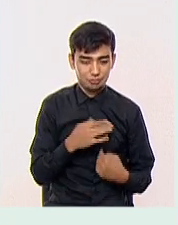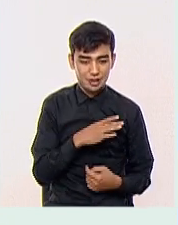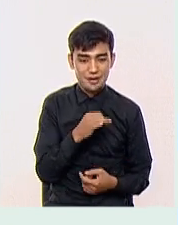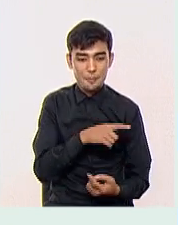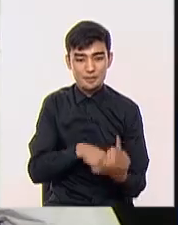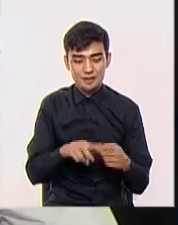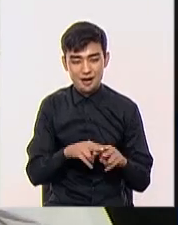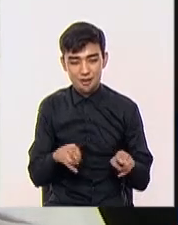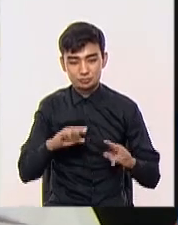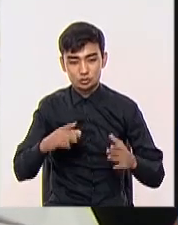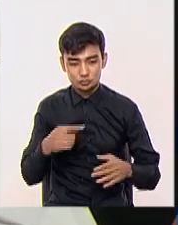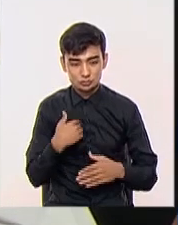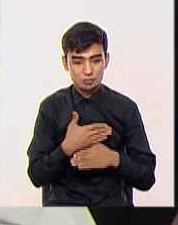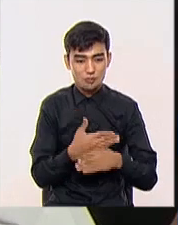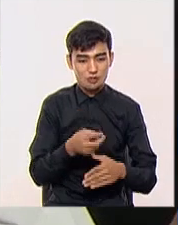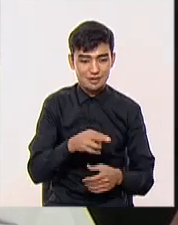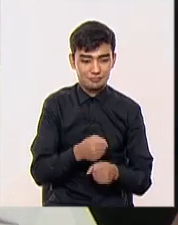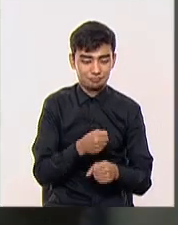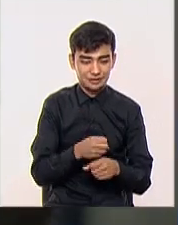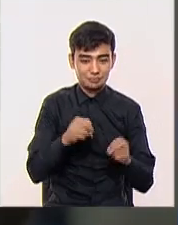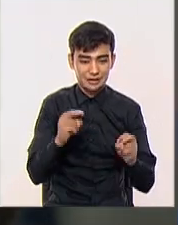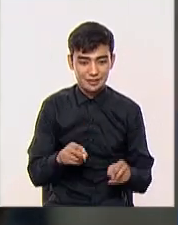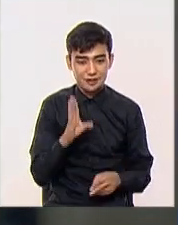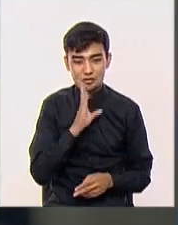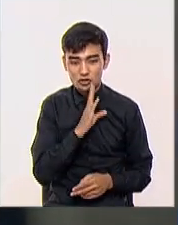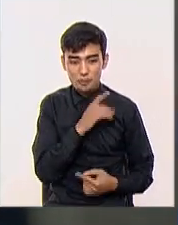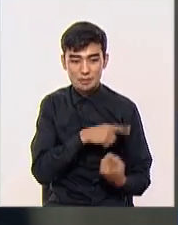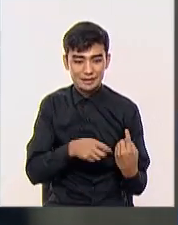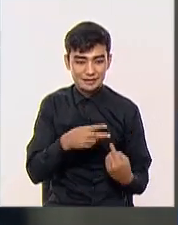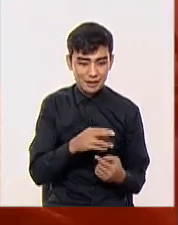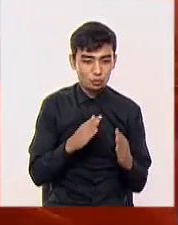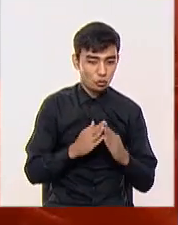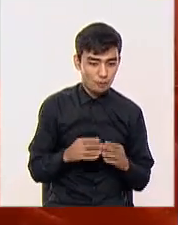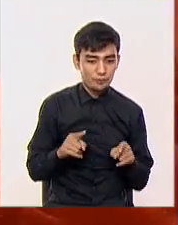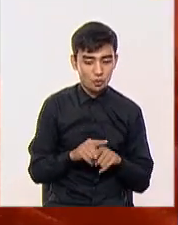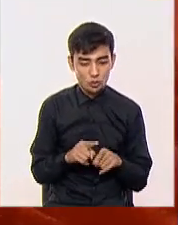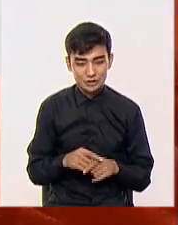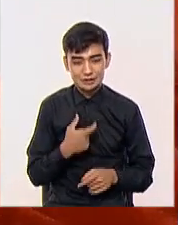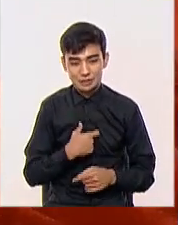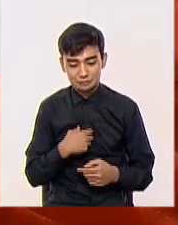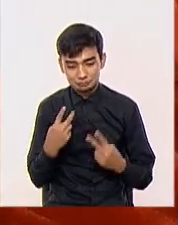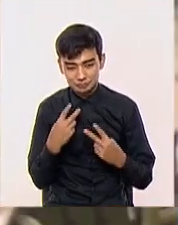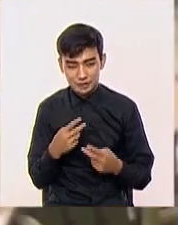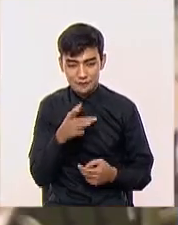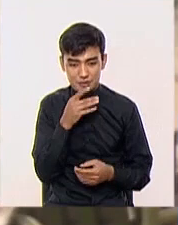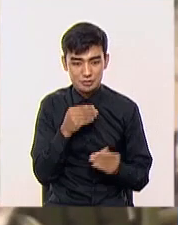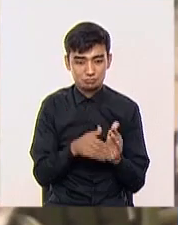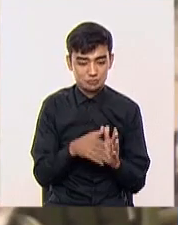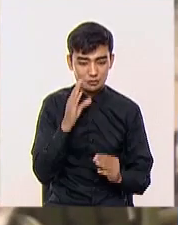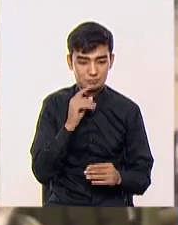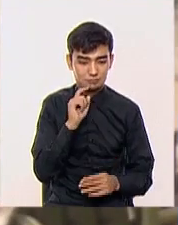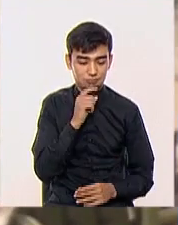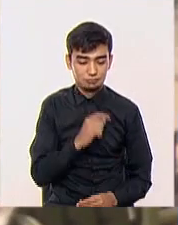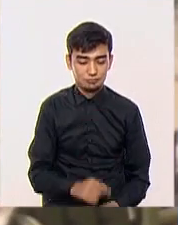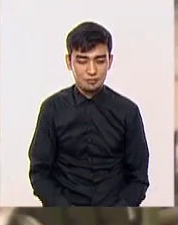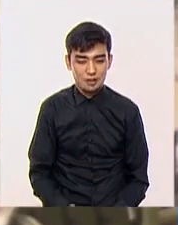марафоны да осы олқылықтың орнын толтыруға арналып отыр. Яғни әйелдер бизнеске де, үйіне де, тіпті өзіне де уақыт бөлуге үйренеді.